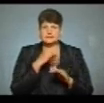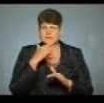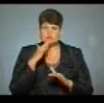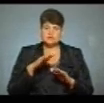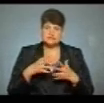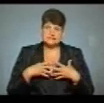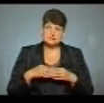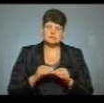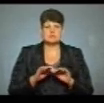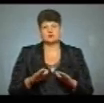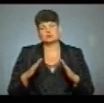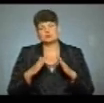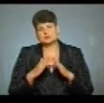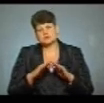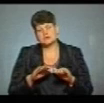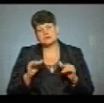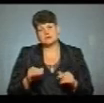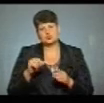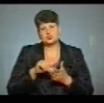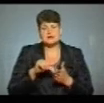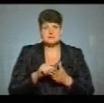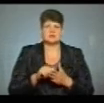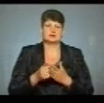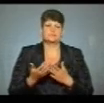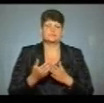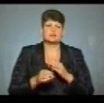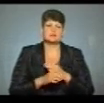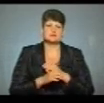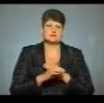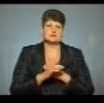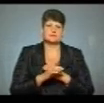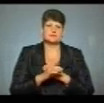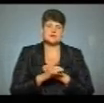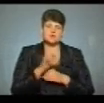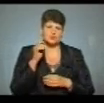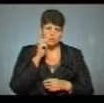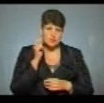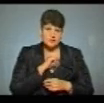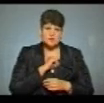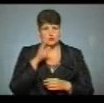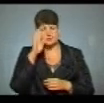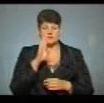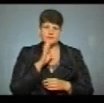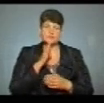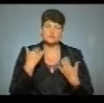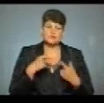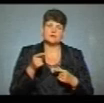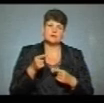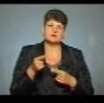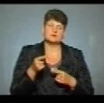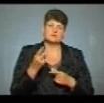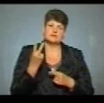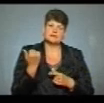дитячого будинку та діти учасників бойових дій на сході України. Хлопці і дівчата відпочивають на Тернопільщині 2 тижні, проживають у